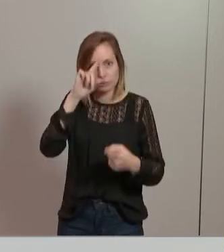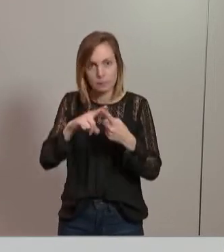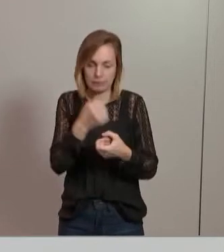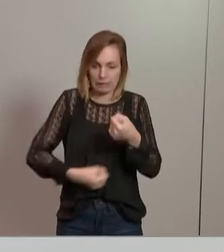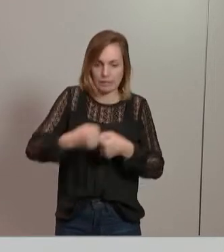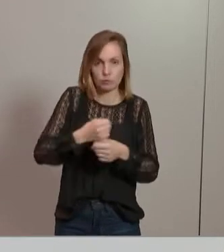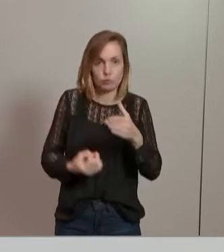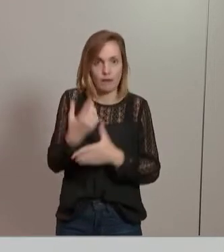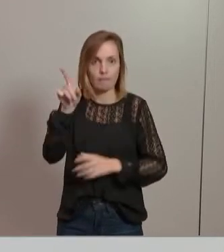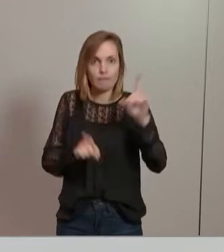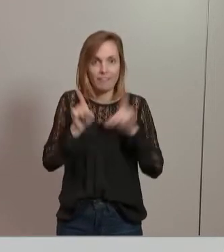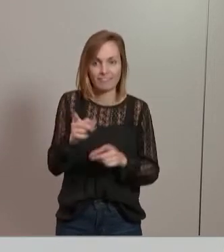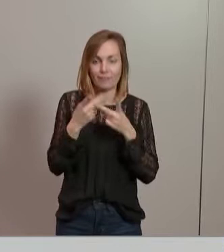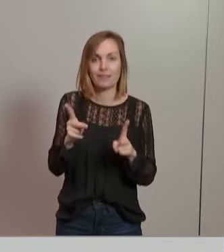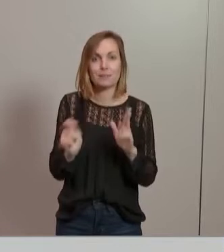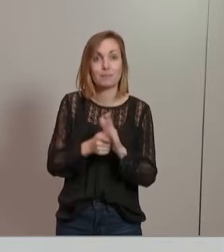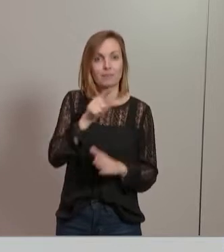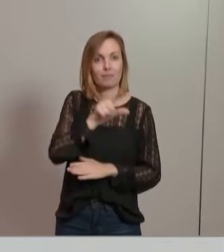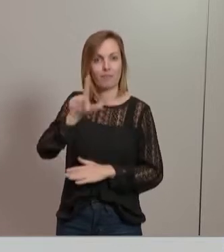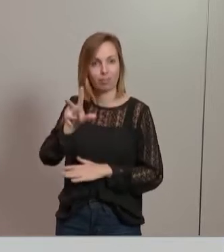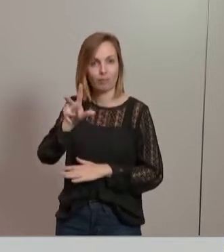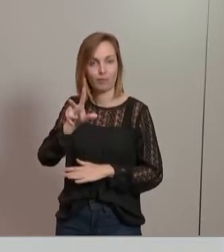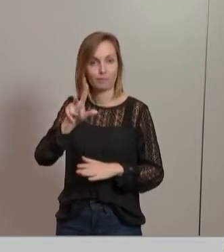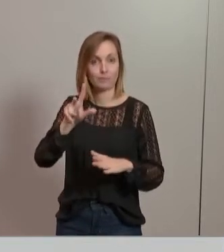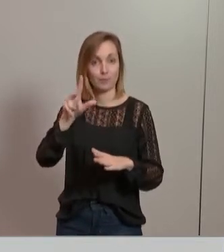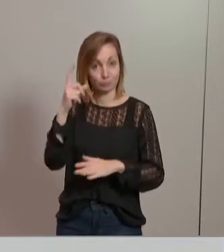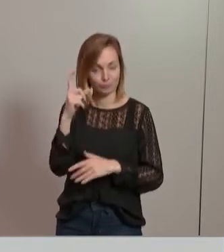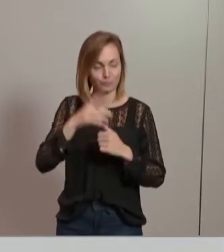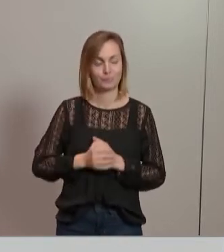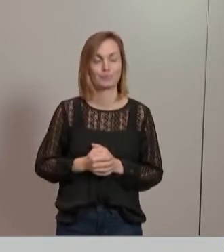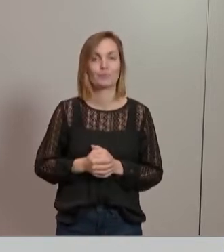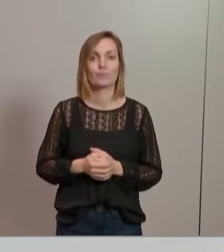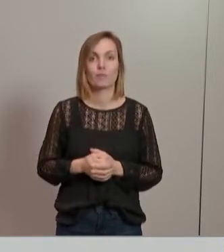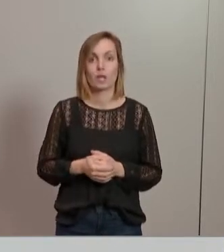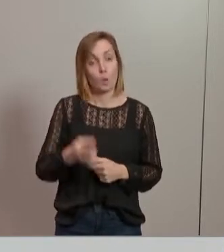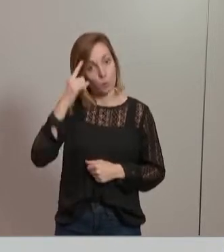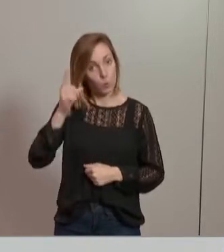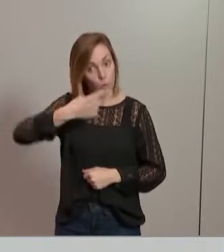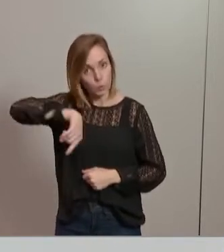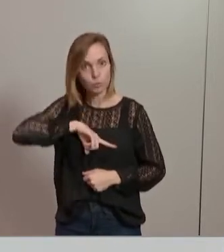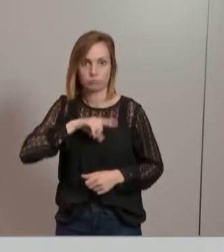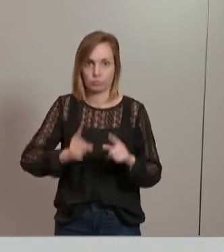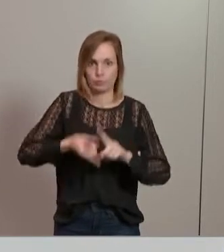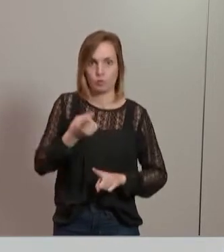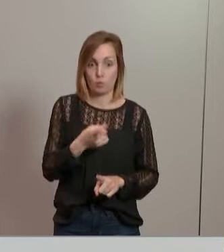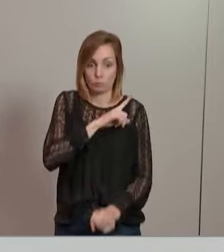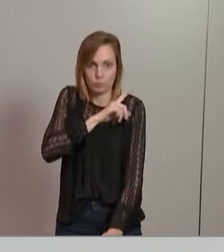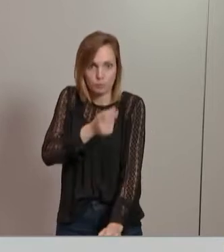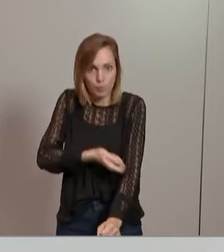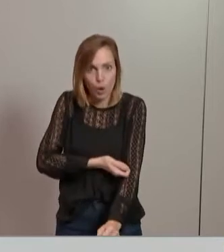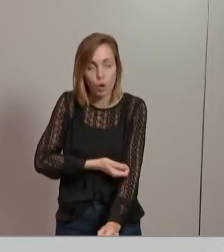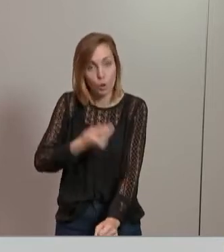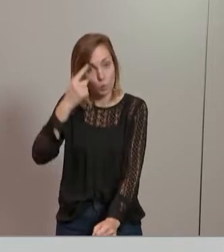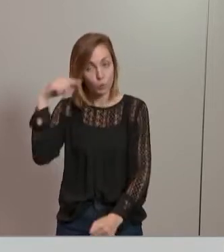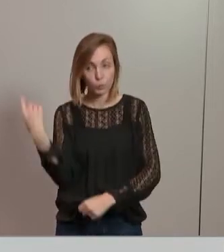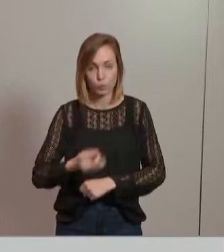nouvelle fête de la ville qui verra le jour en 2023. Nous accordons aussi une place toute particulière à la pratique sportive ouverte à